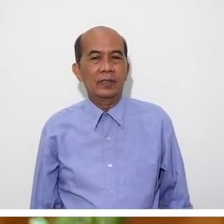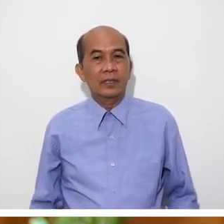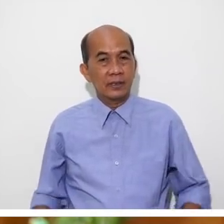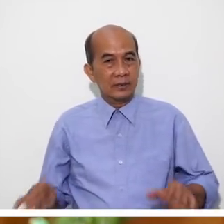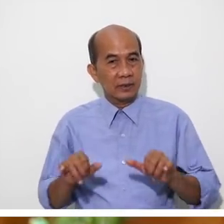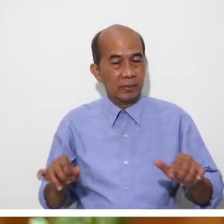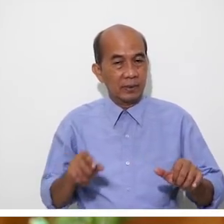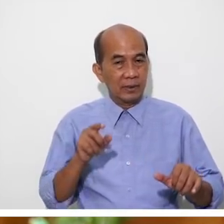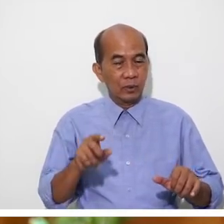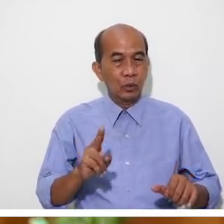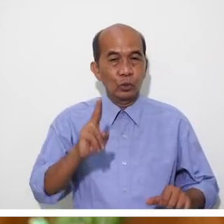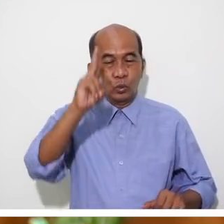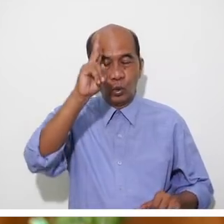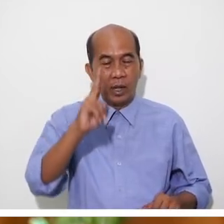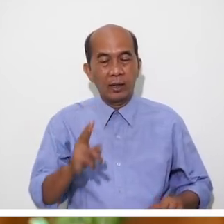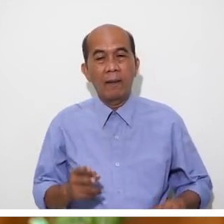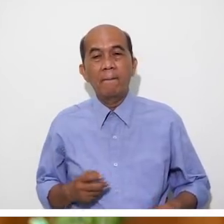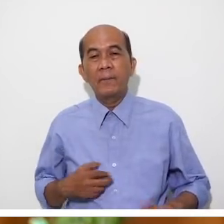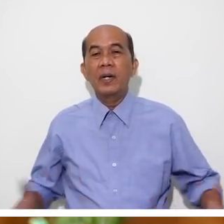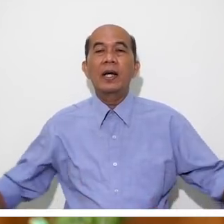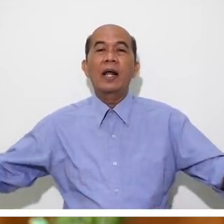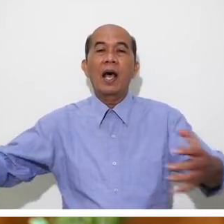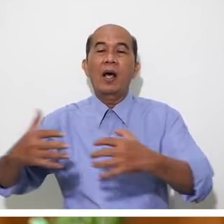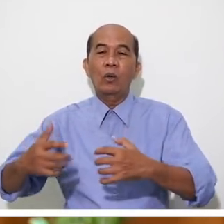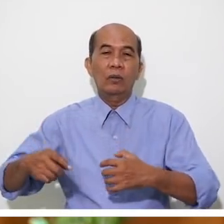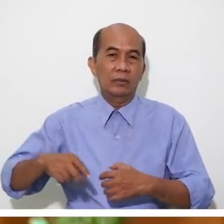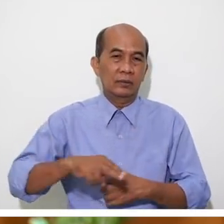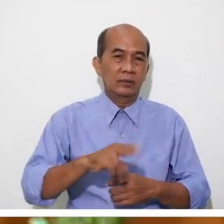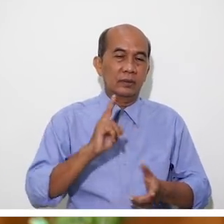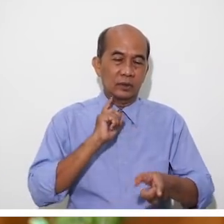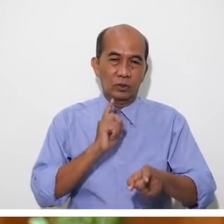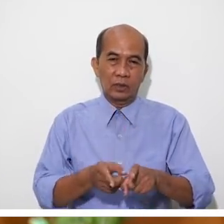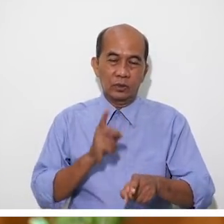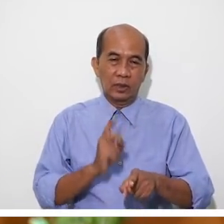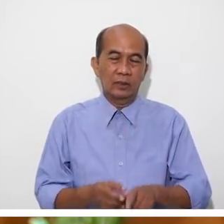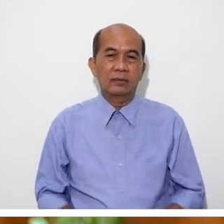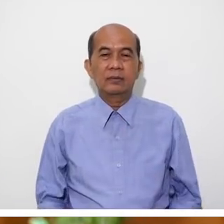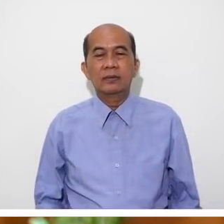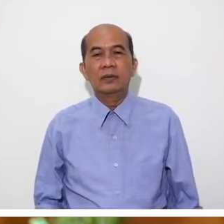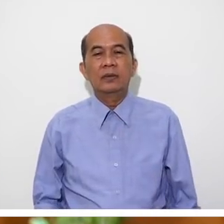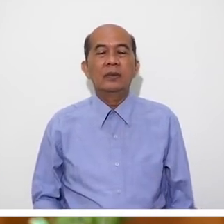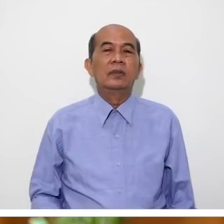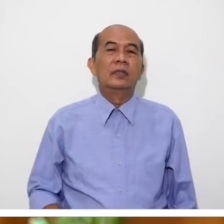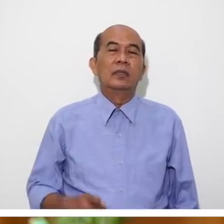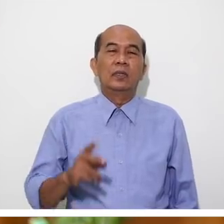seperti itu Tuhan merangkul saudara. Seperti itu Tuhan menerima saudara.